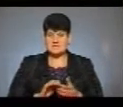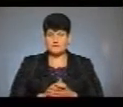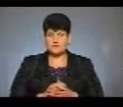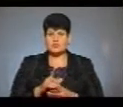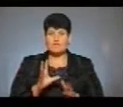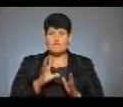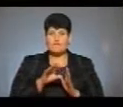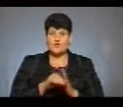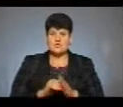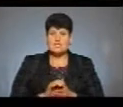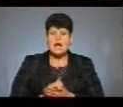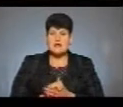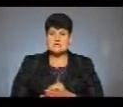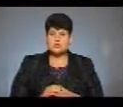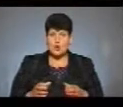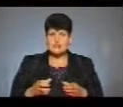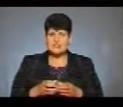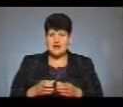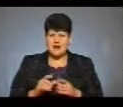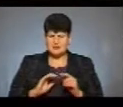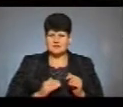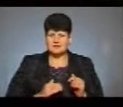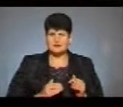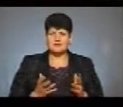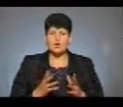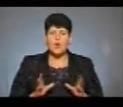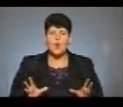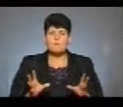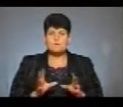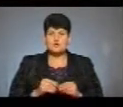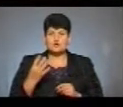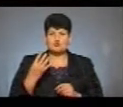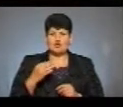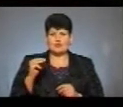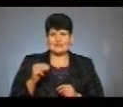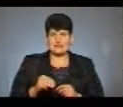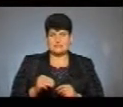галузеві асоціації, наскільки мені пригадується, які об'єднують 40 тисяч